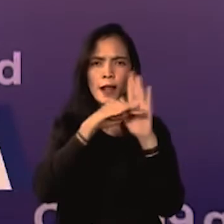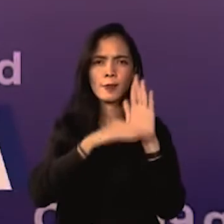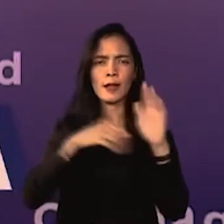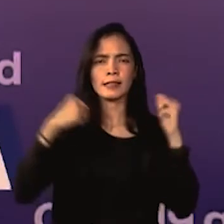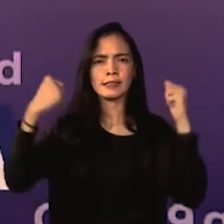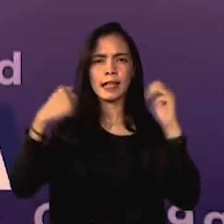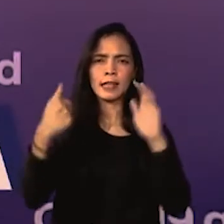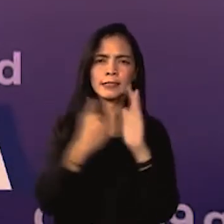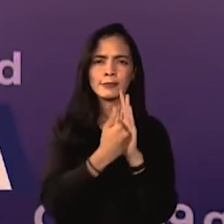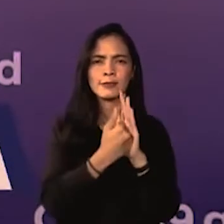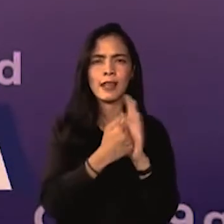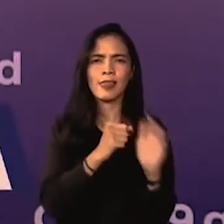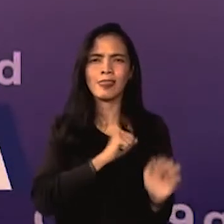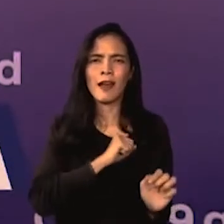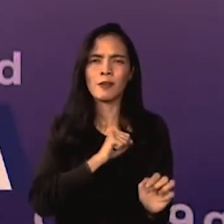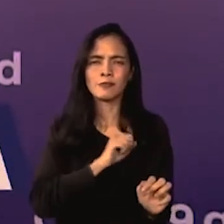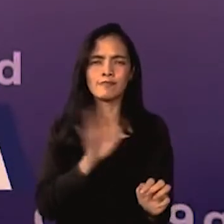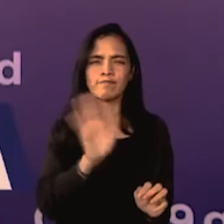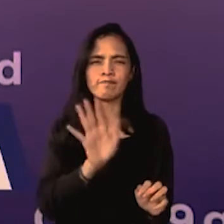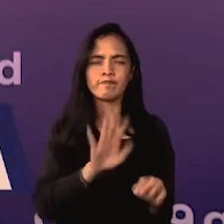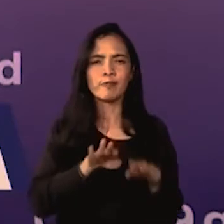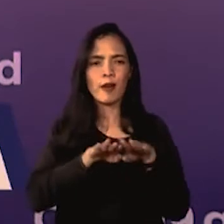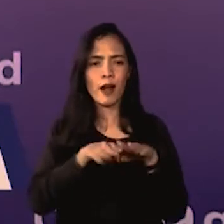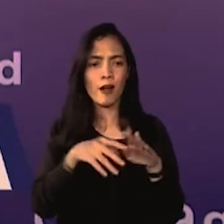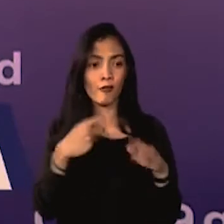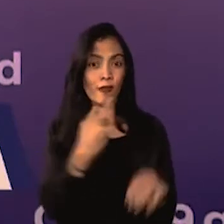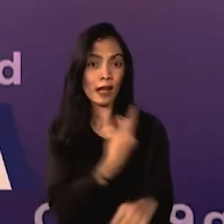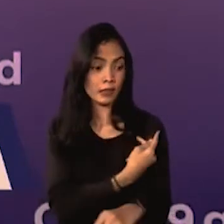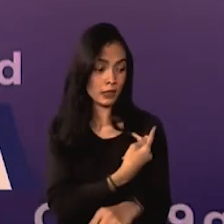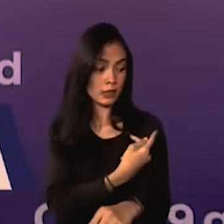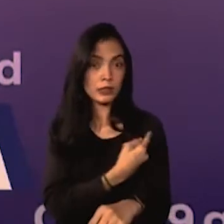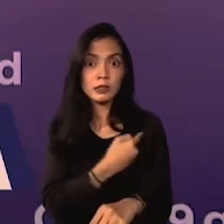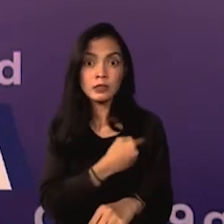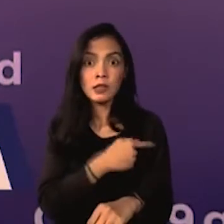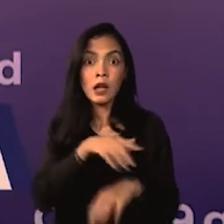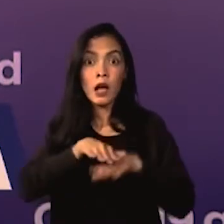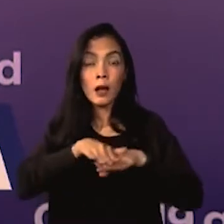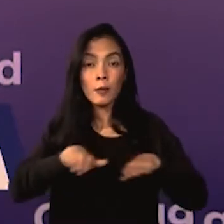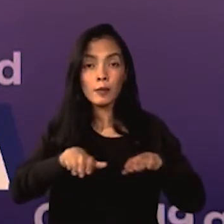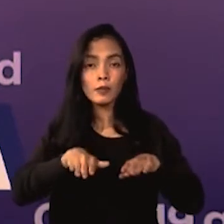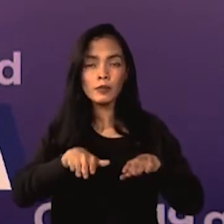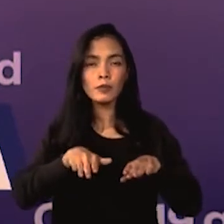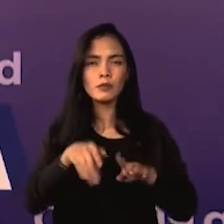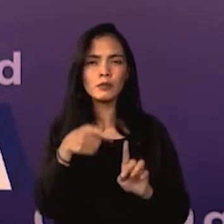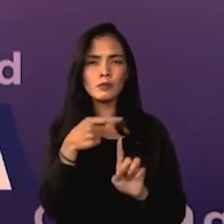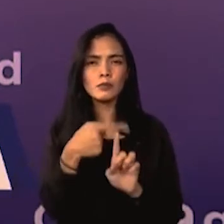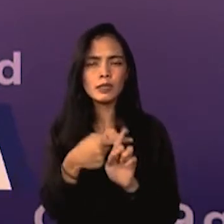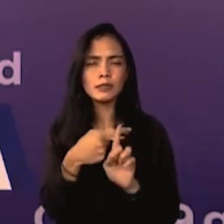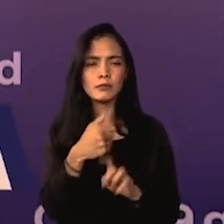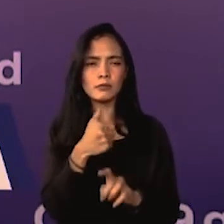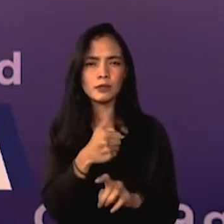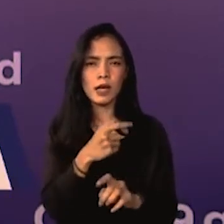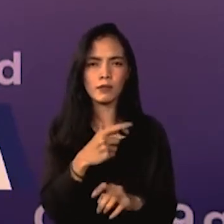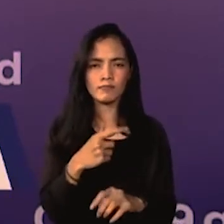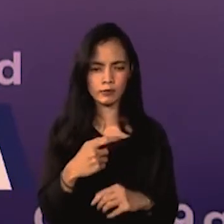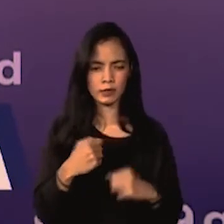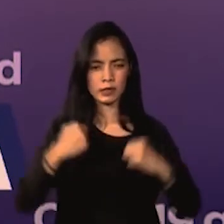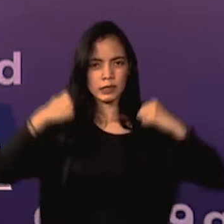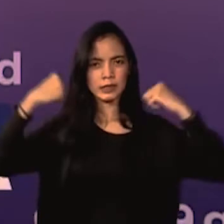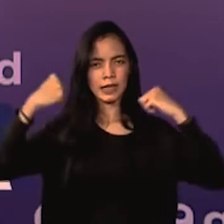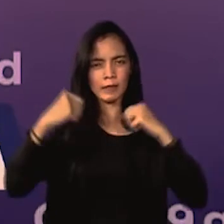jangan takut bahwa vaksin ini aman dan vaksin ini memberikan jaminan kepada kita untuk menjaga kesehatan kita